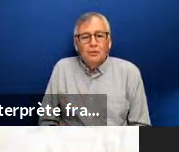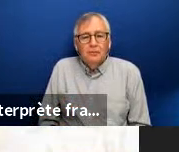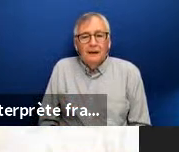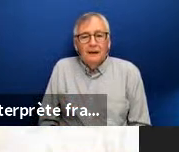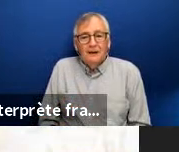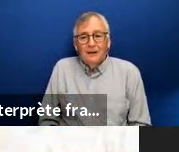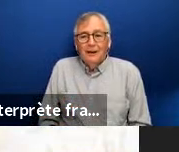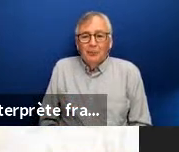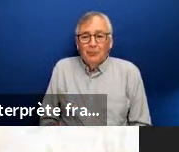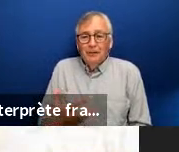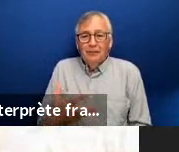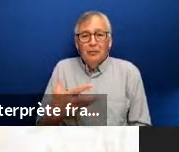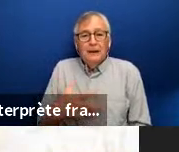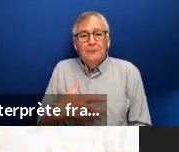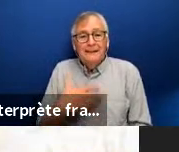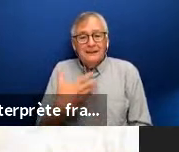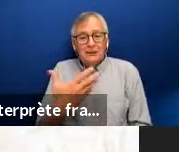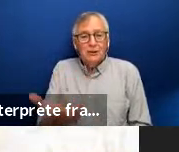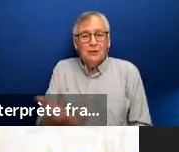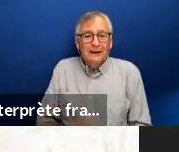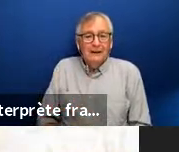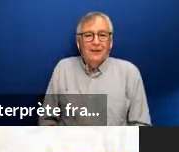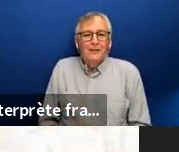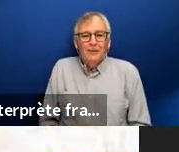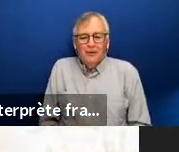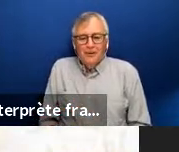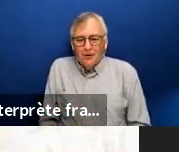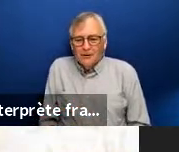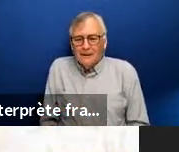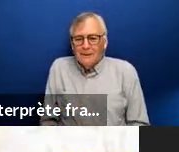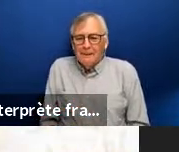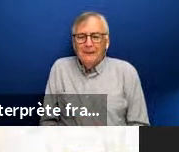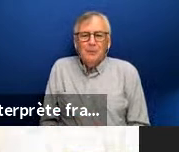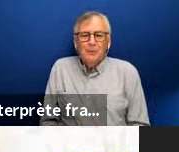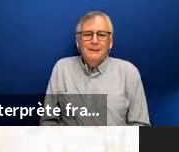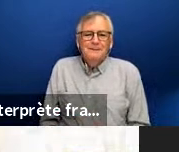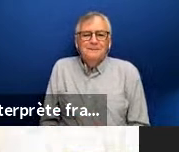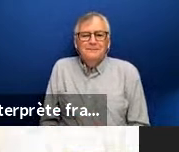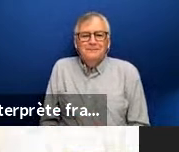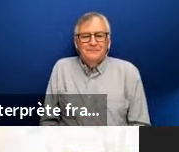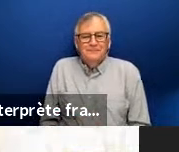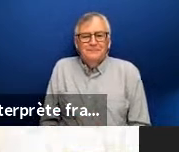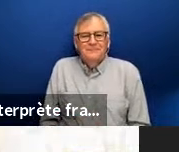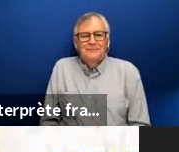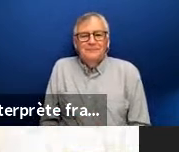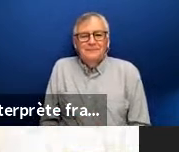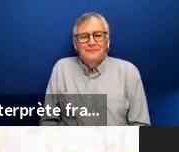Donc, je vais... Pouvez-vous imiter ce que je fais? On est prêt, oui?